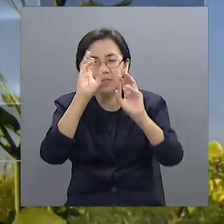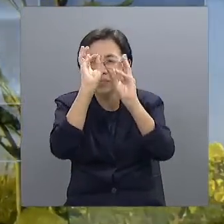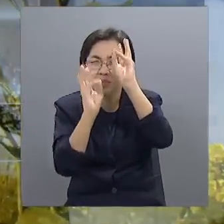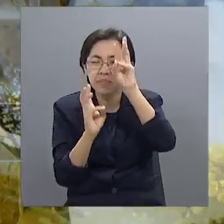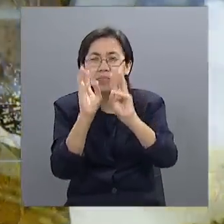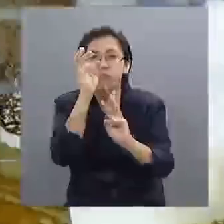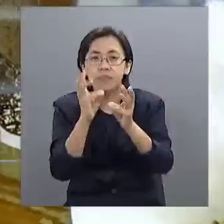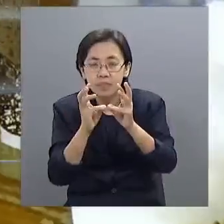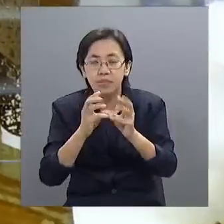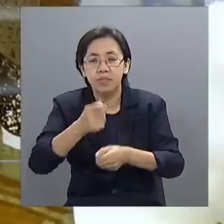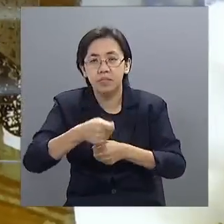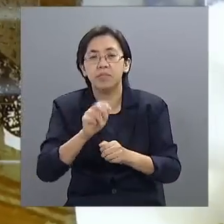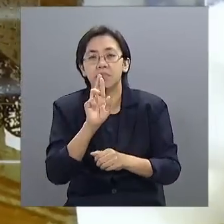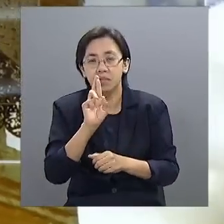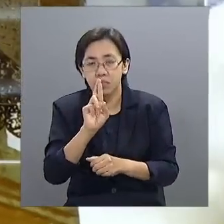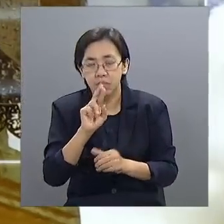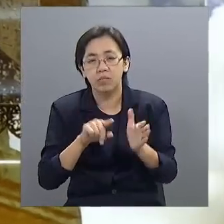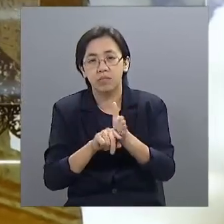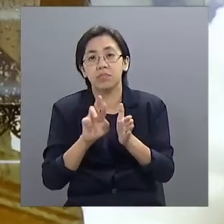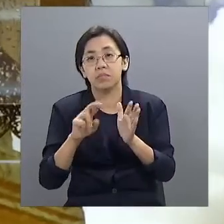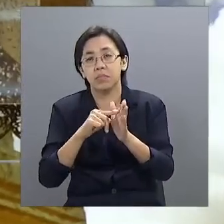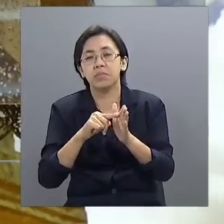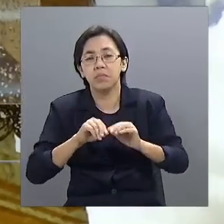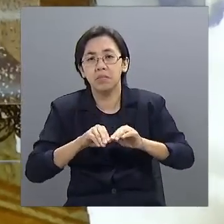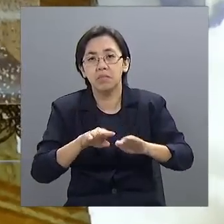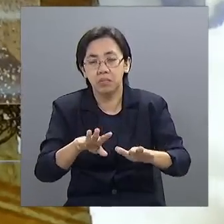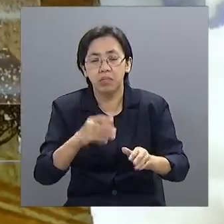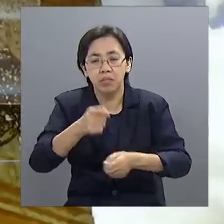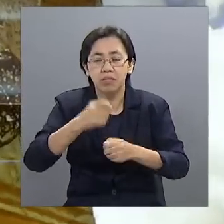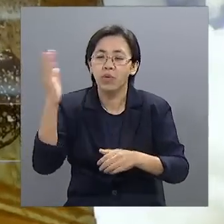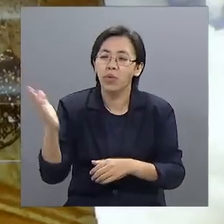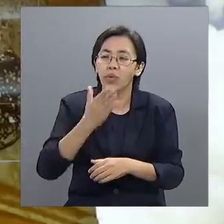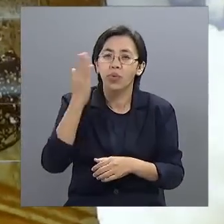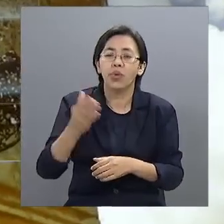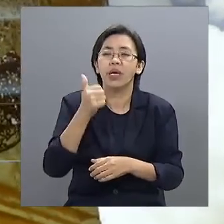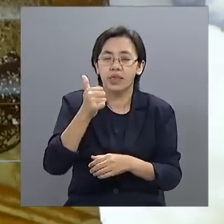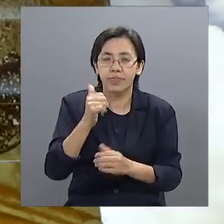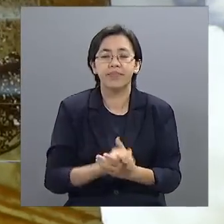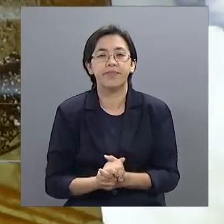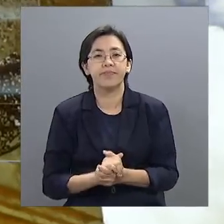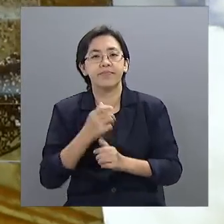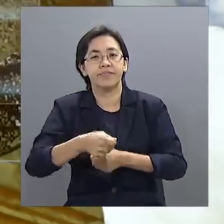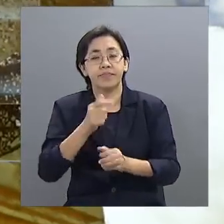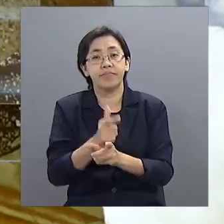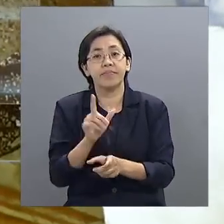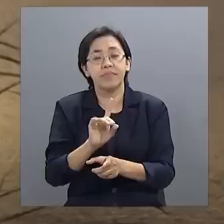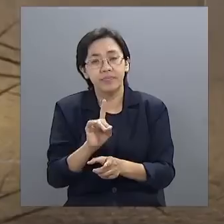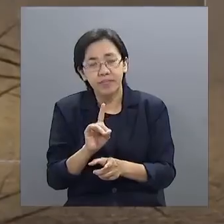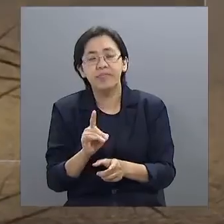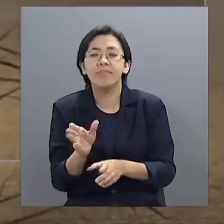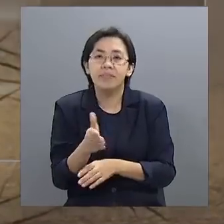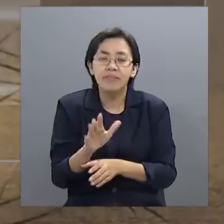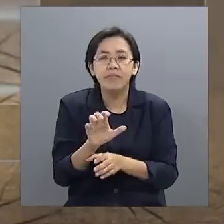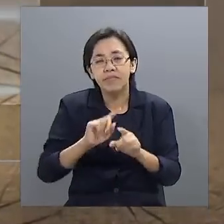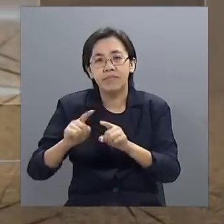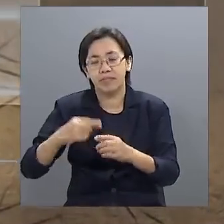รคพืชที่เกิดจากเชื้อราโดยควรดูแลสภาพสวนให้โปร่งอากาศถ่ายเทได้สะดวกเกษตรกรที่เลี้ยงสัตว์น้ำในบ่อดินก็ควรเปิดเครื่องตีน้ำหลังฝน